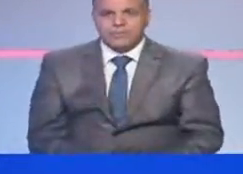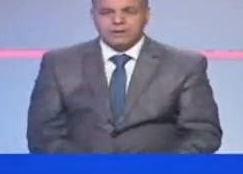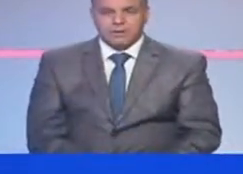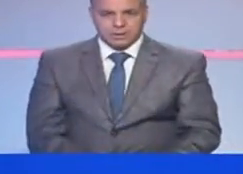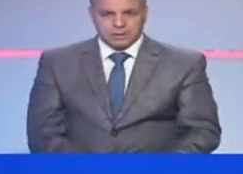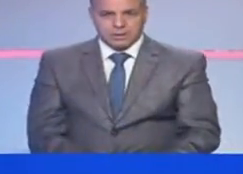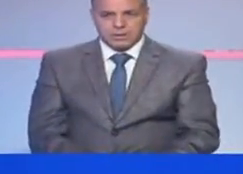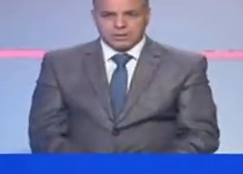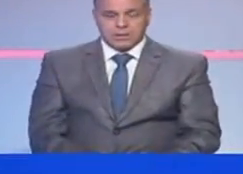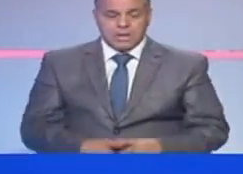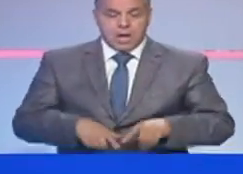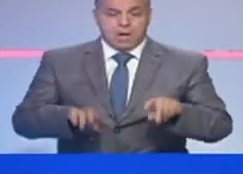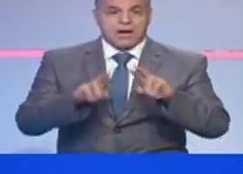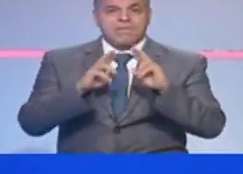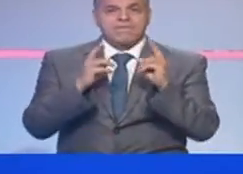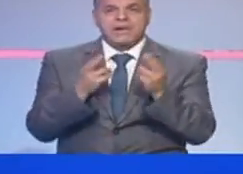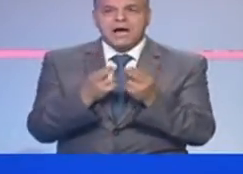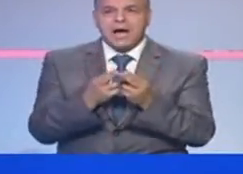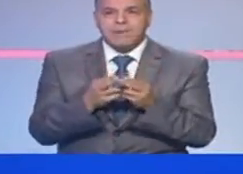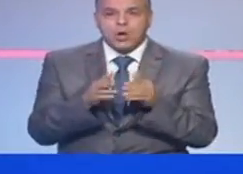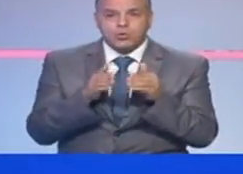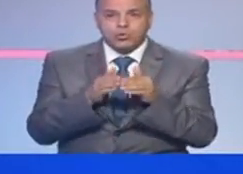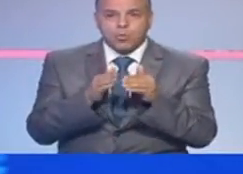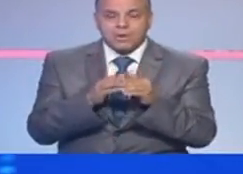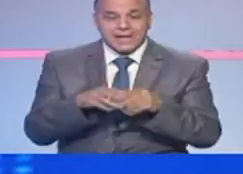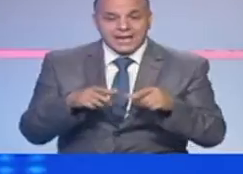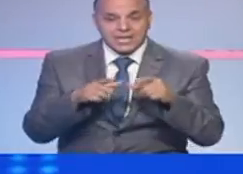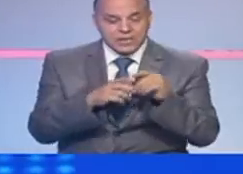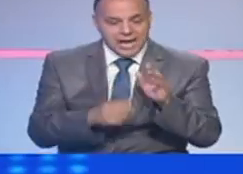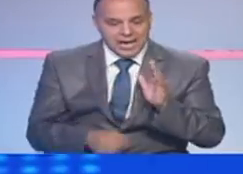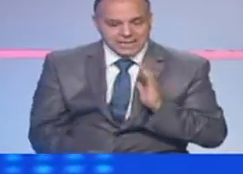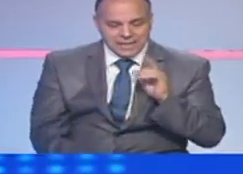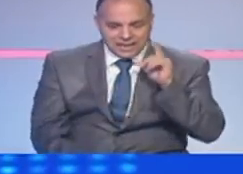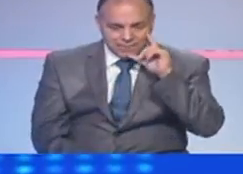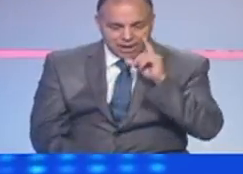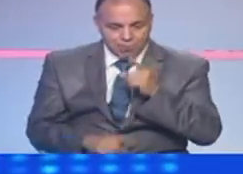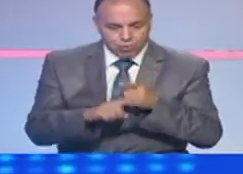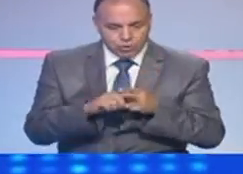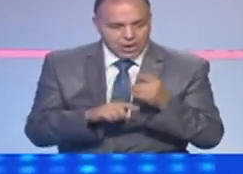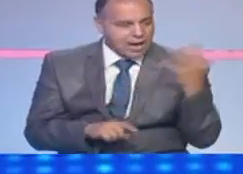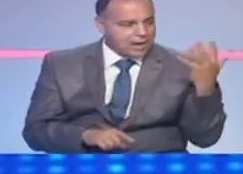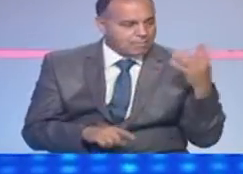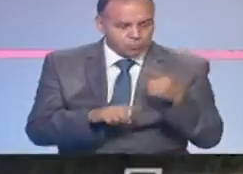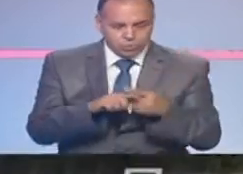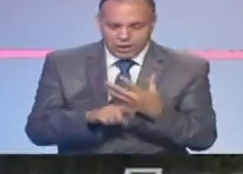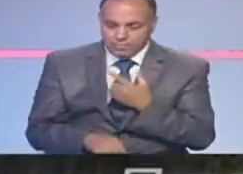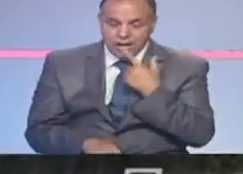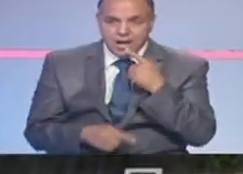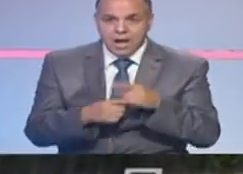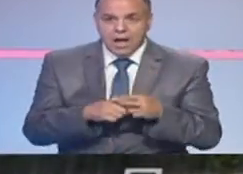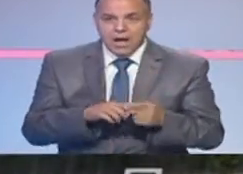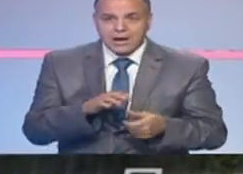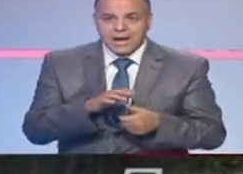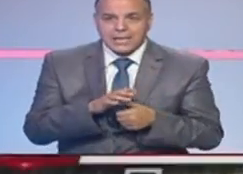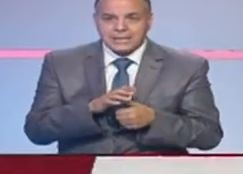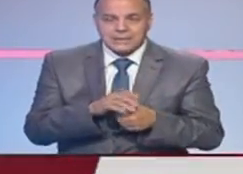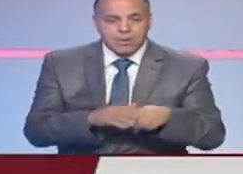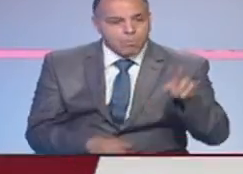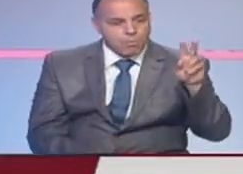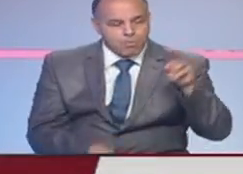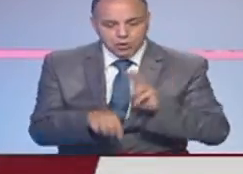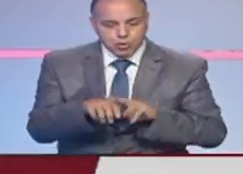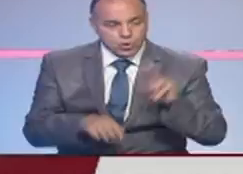في اخبار العالم طالبت اللجنه العسكريه الليبيه المشتركه 55 رئيس بعثه الامم